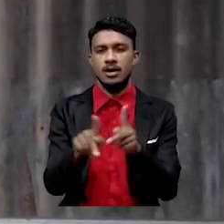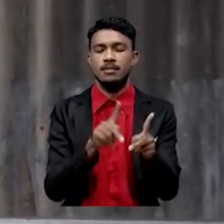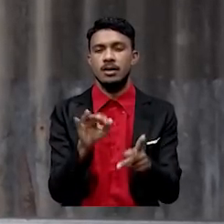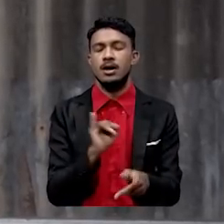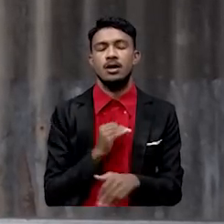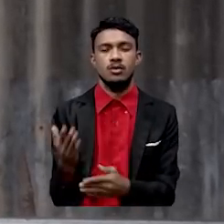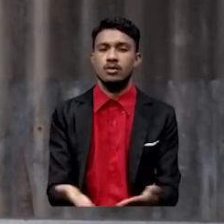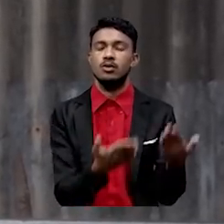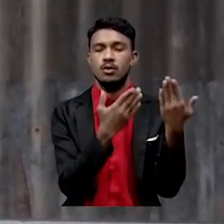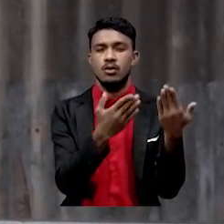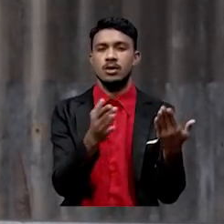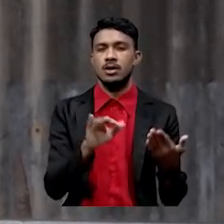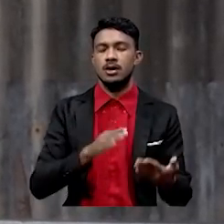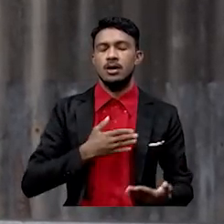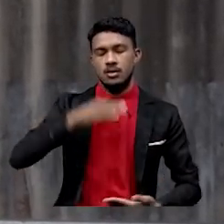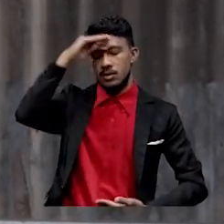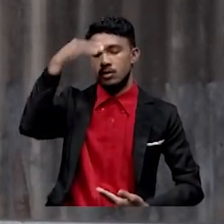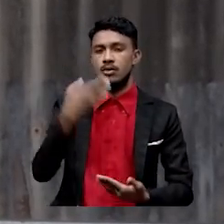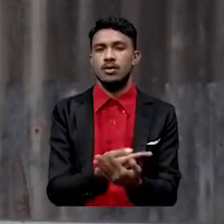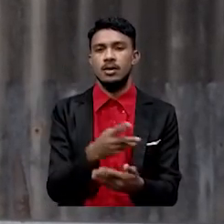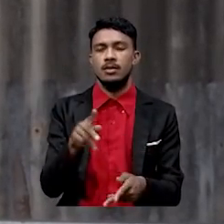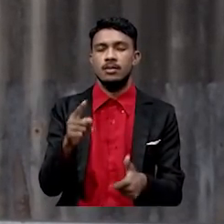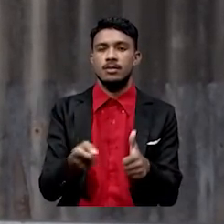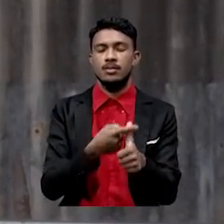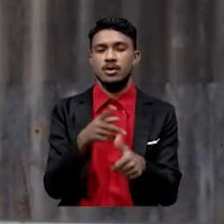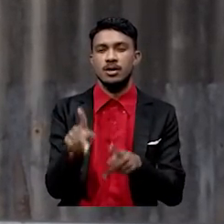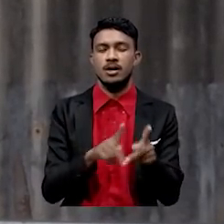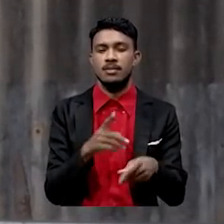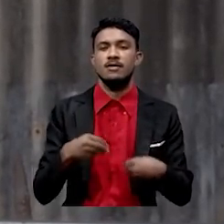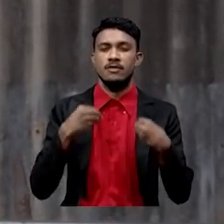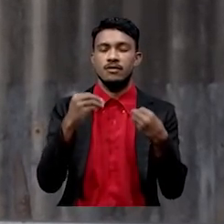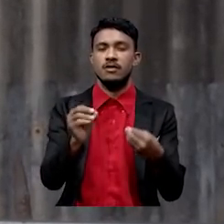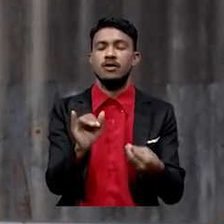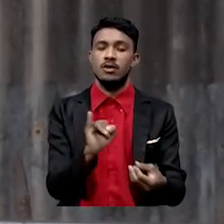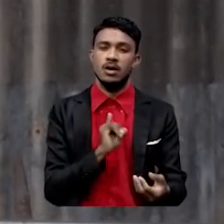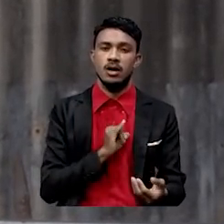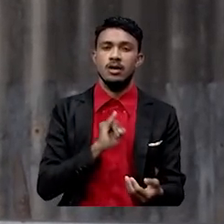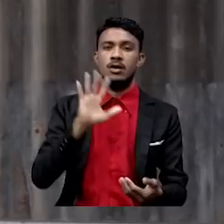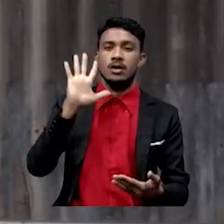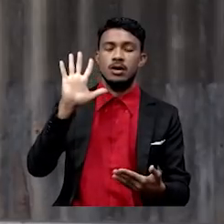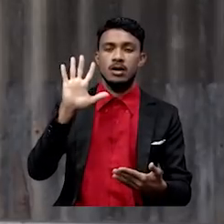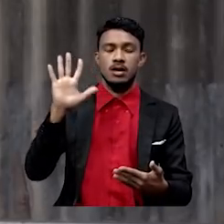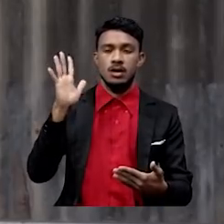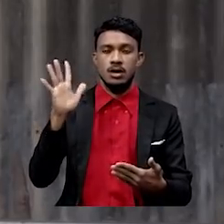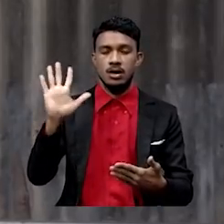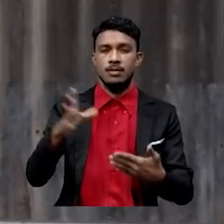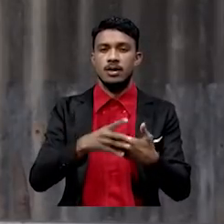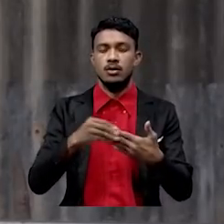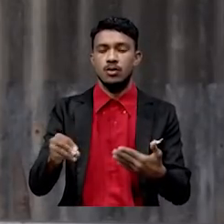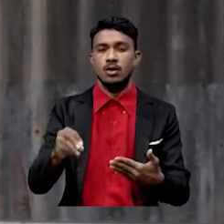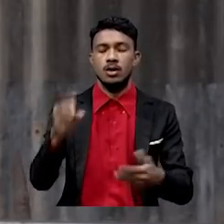oan ema bahela for permir for ema for bayi hau $5 dorong kita toikus ema for lebo bahau pulang